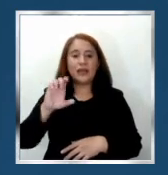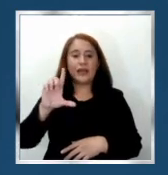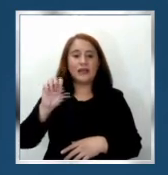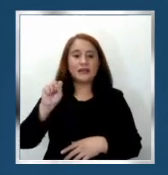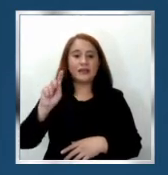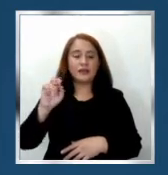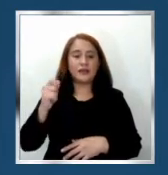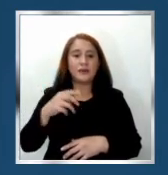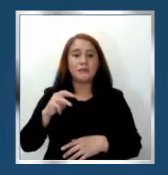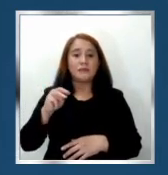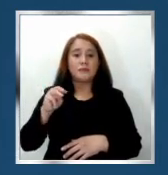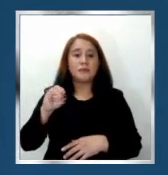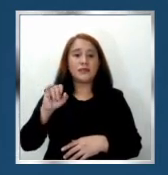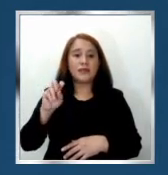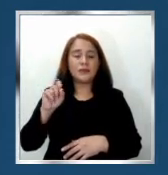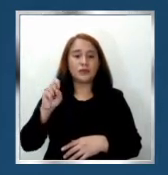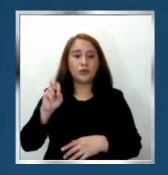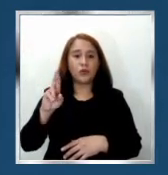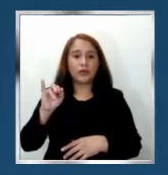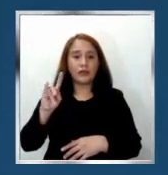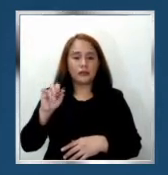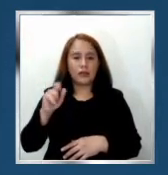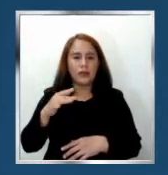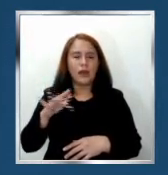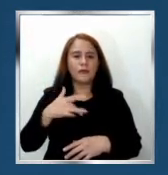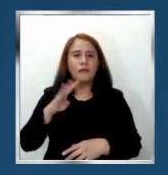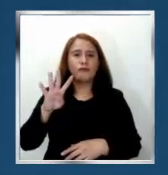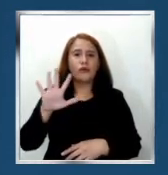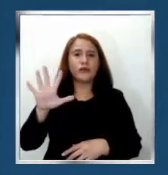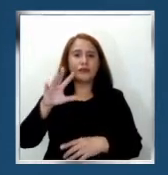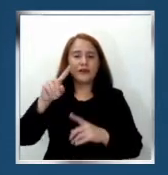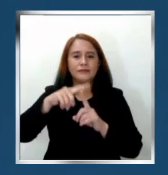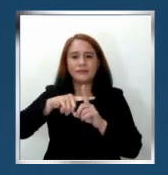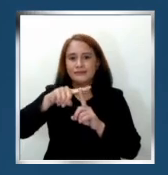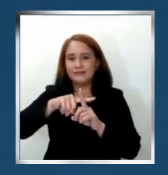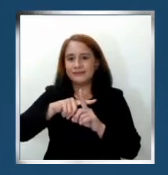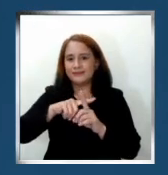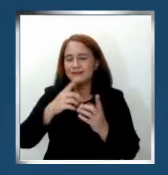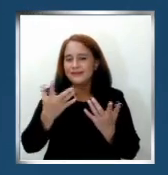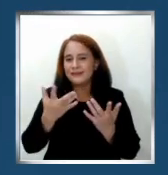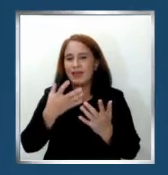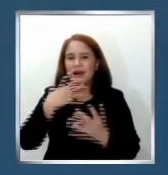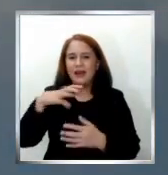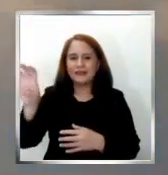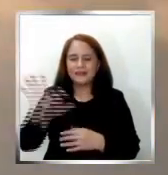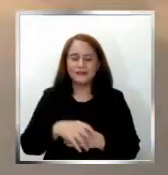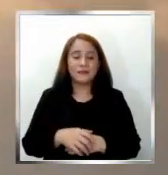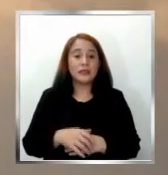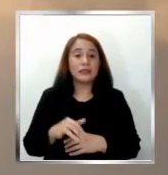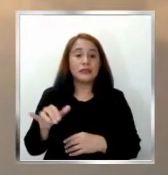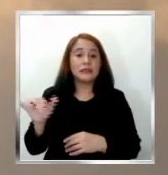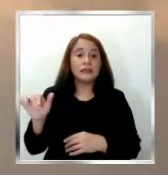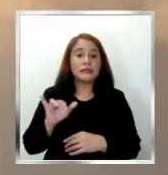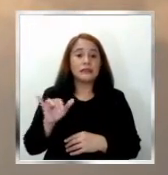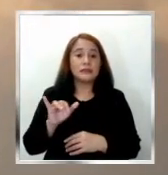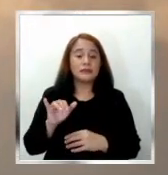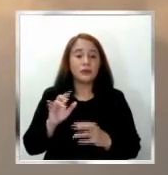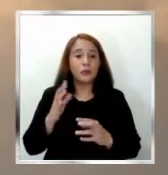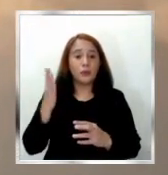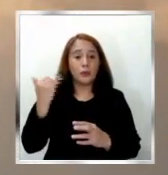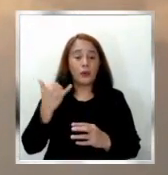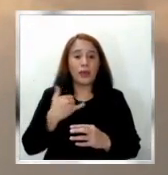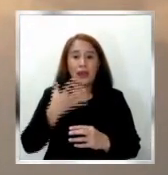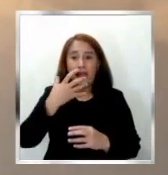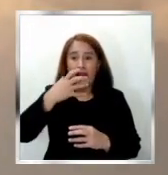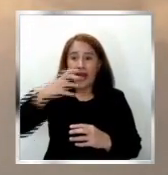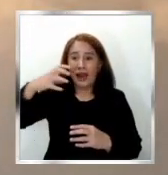Oriental kung saan naramdaman naman yung 45 degrees Celsius na init factor. Maging I'm ready po mga kapuso dahil yung ganyang katataas